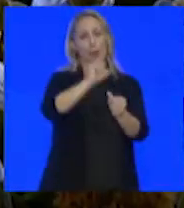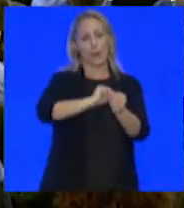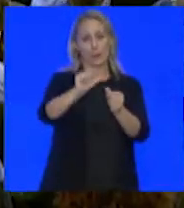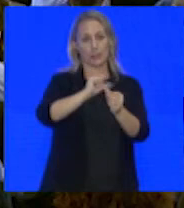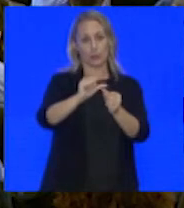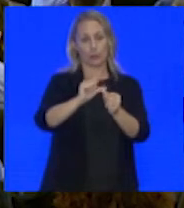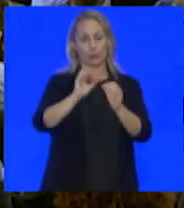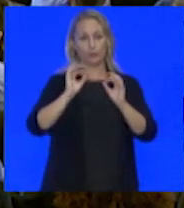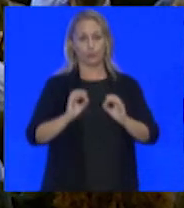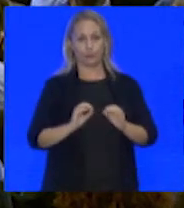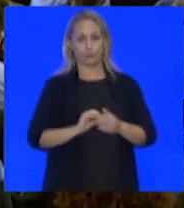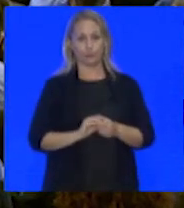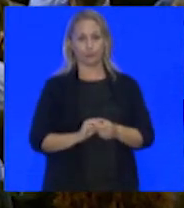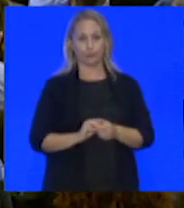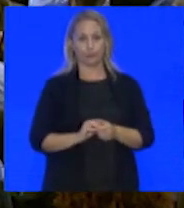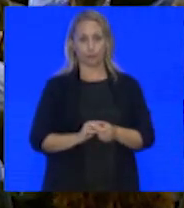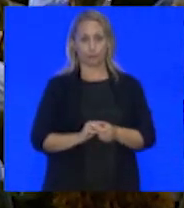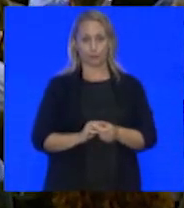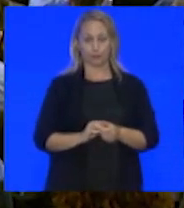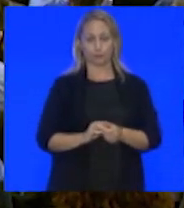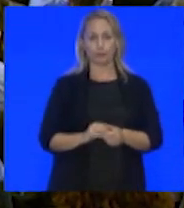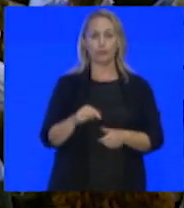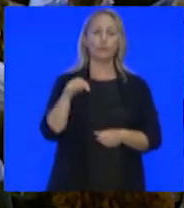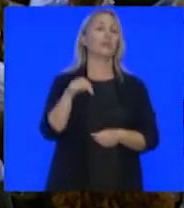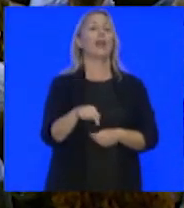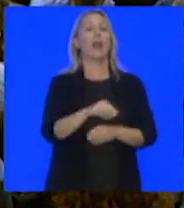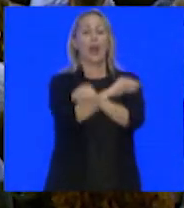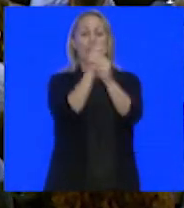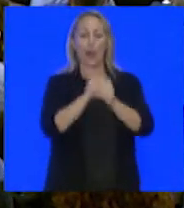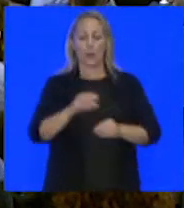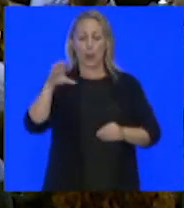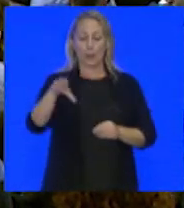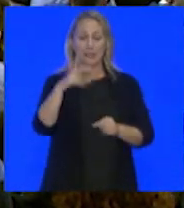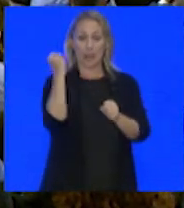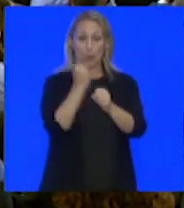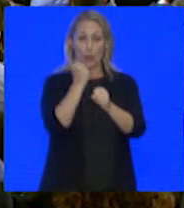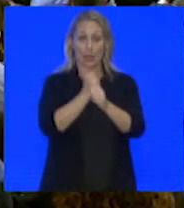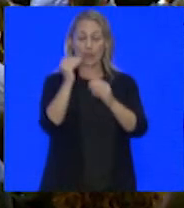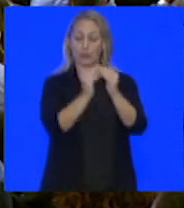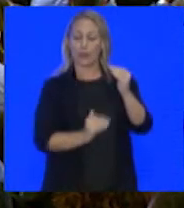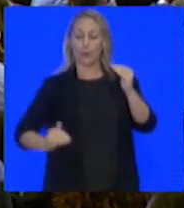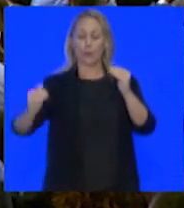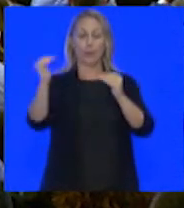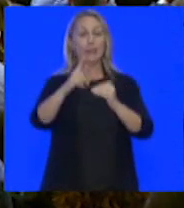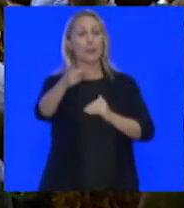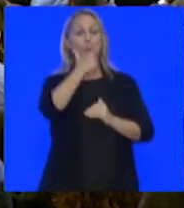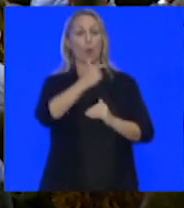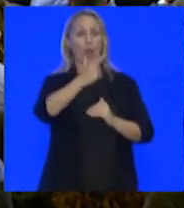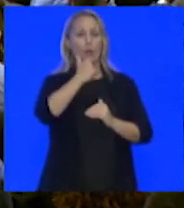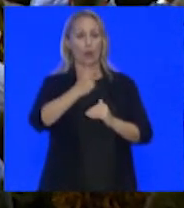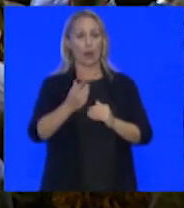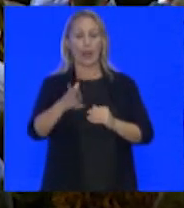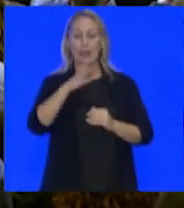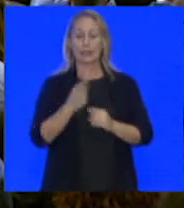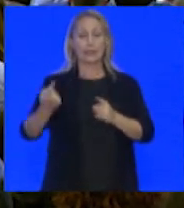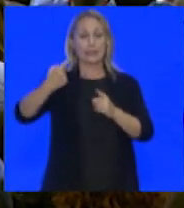αναβαθμίζεται και η Εργάνη. Θα απεικονίζει πλέον όλες τις μονάδες εργασίας στη χώρα. Και έτσι θα διευκολυνθεί ο έλεγχος